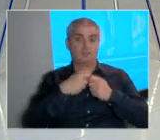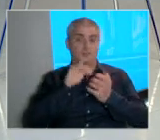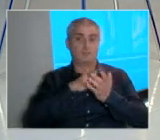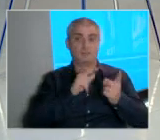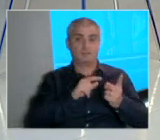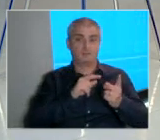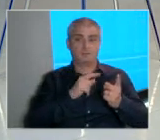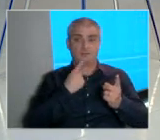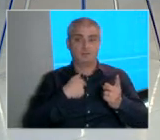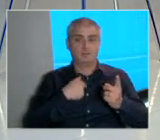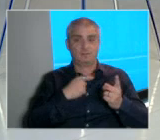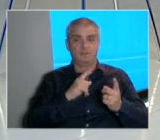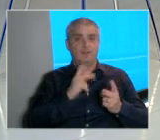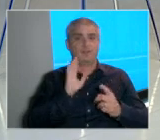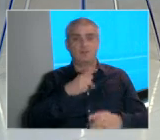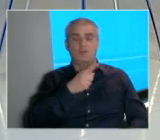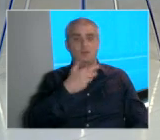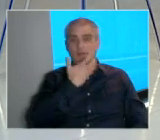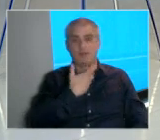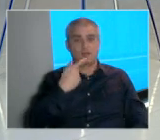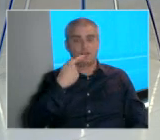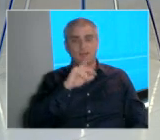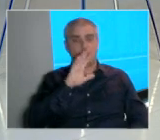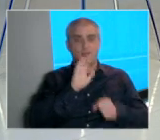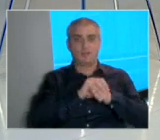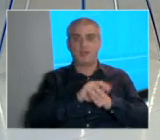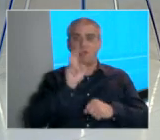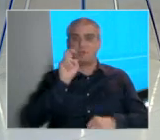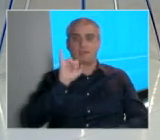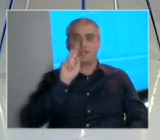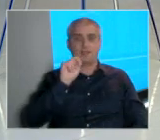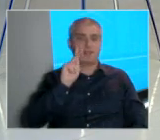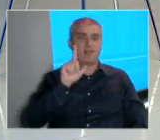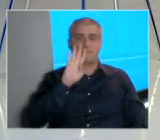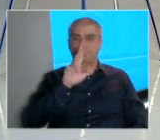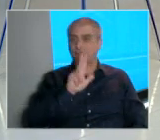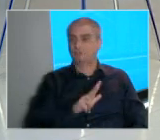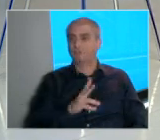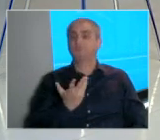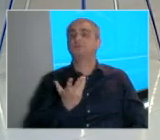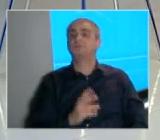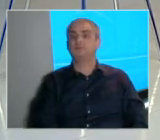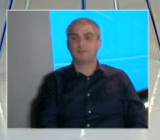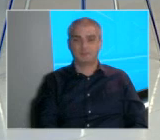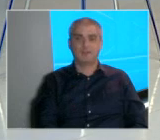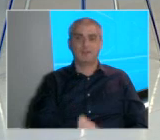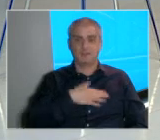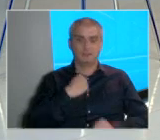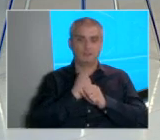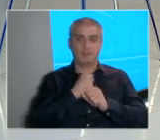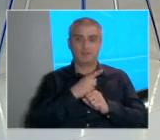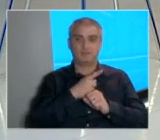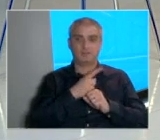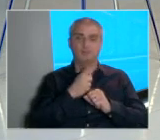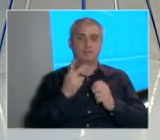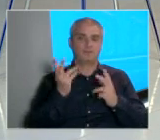חברים נמצאים שם. מוסרים לי שאפילו גפני לא זיהה את עומר ינקלביץ'. כן. אתה אומר על זה? כן, סרטון, רצינו להביא זה, אבל בסוף